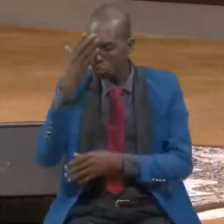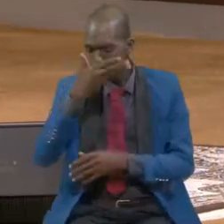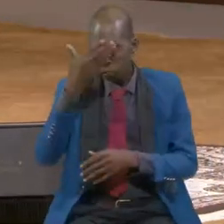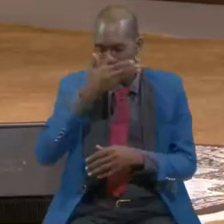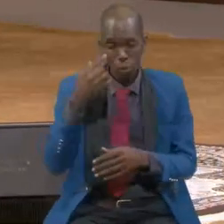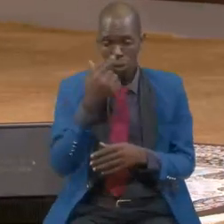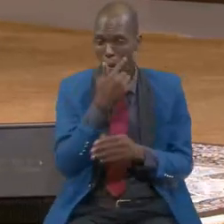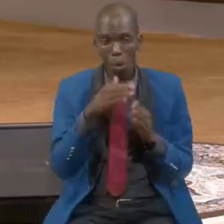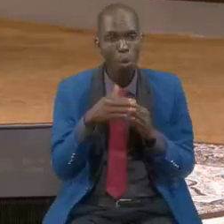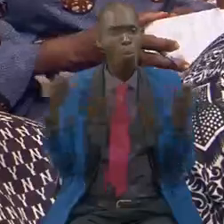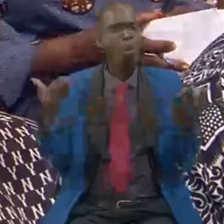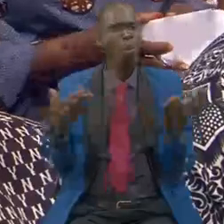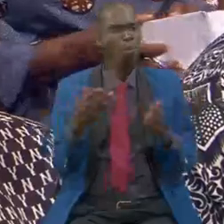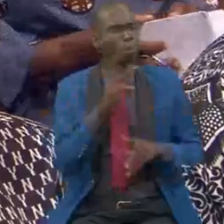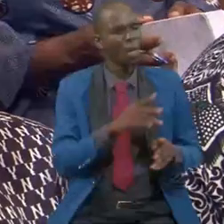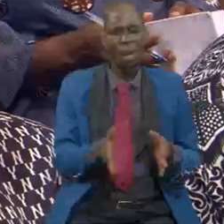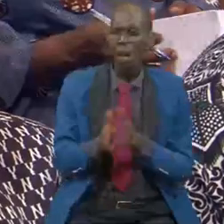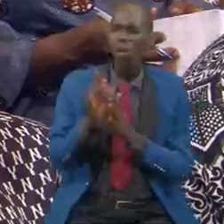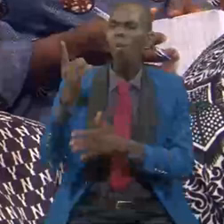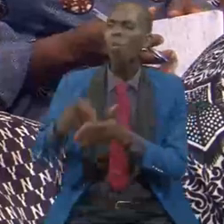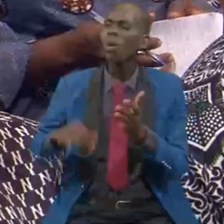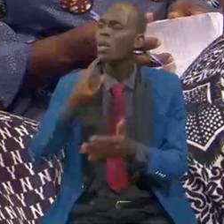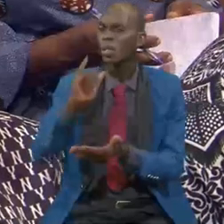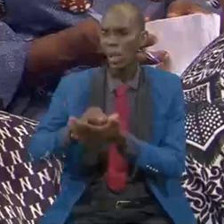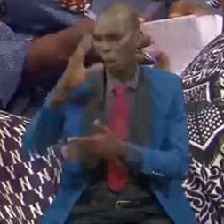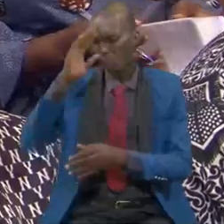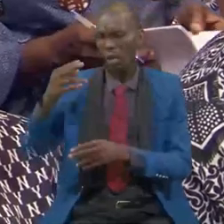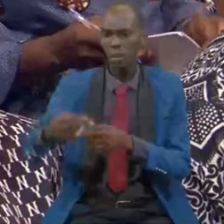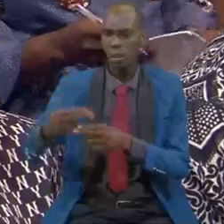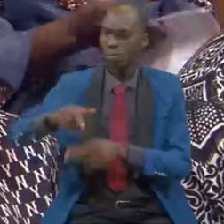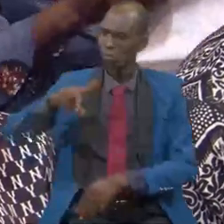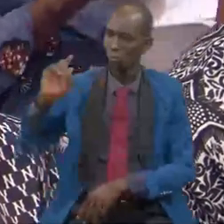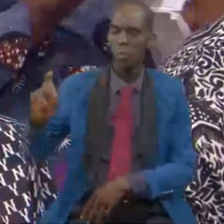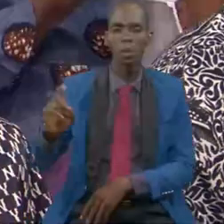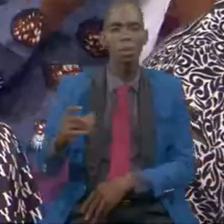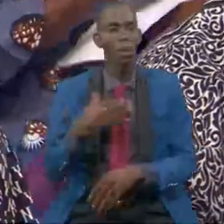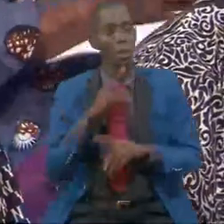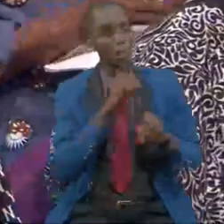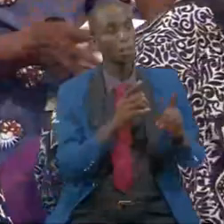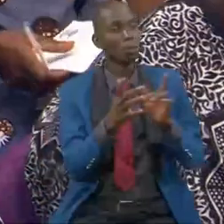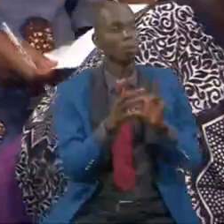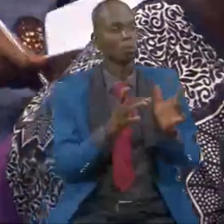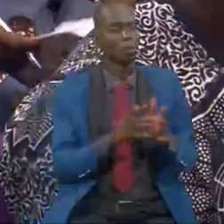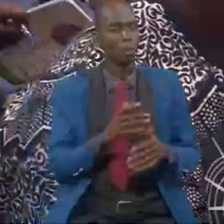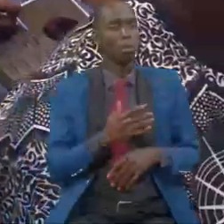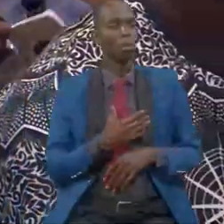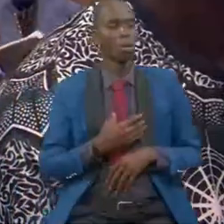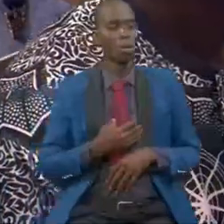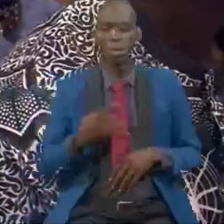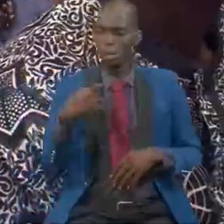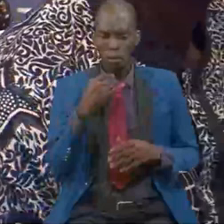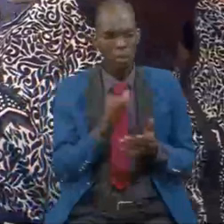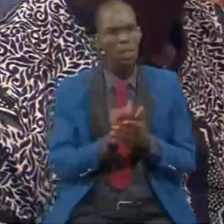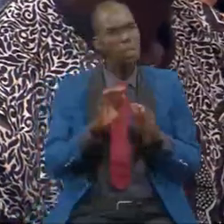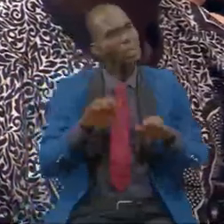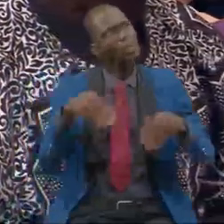me suis lavé et puis j'ai vu. Et quel est son nom? Finalement, il a su que c'est Jésus. On lui a dit, donc gloire à